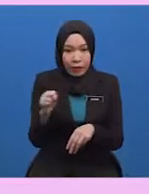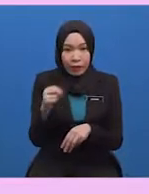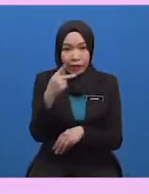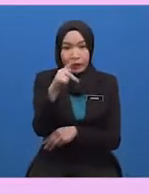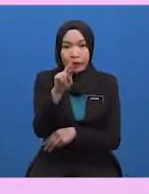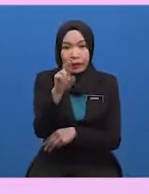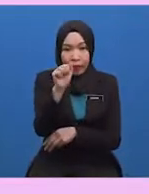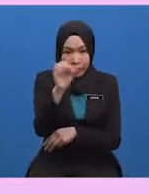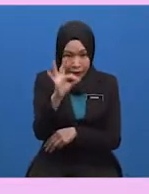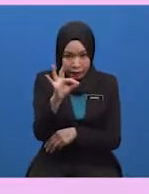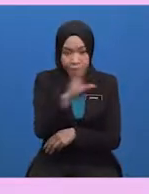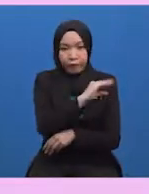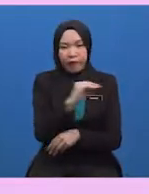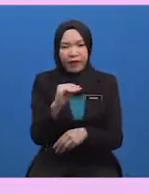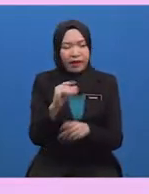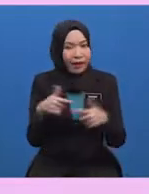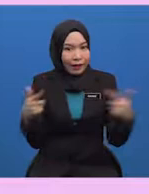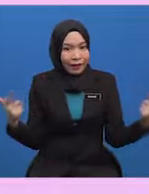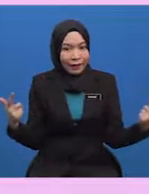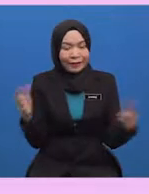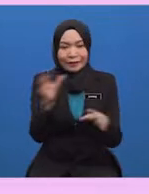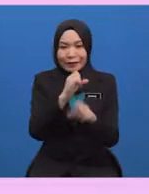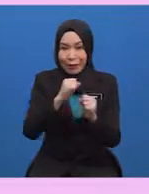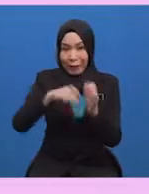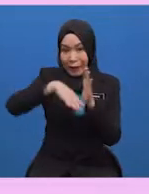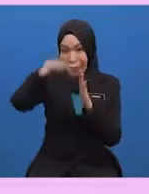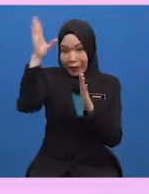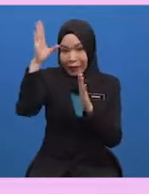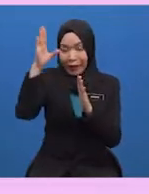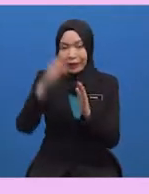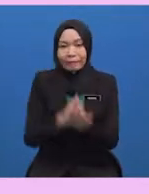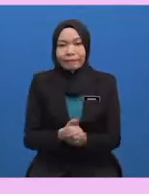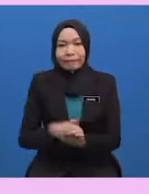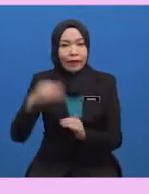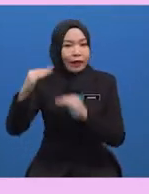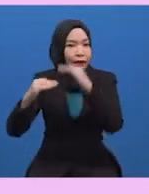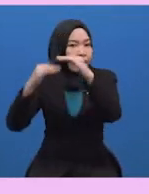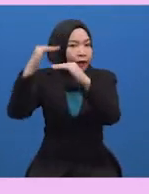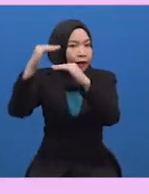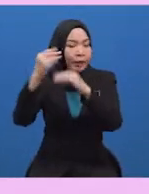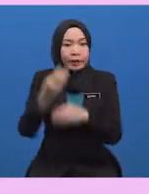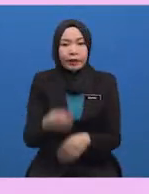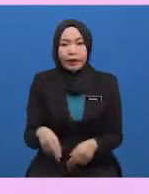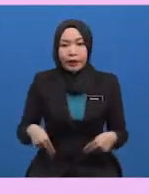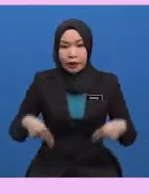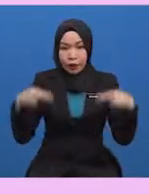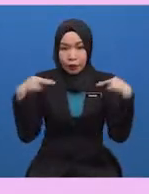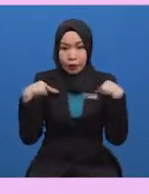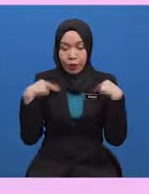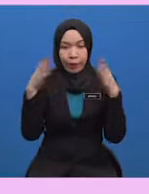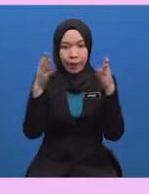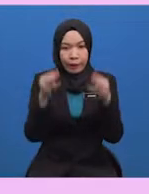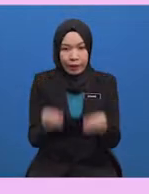meningkatkan pendapatan dan taraf hidup penduduk. Ketiga, Penduduk desa dapat